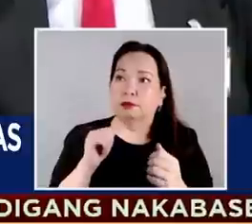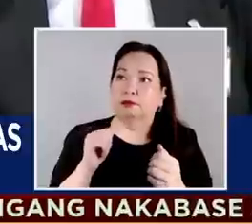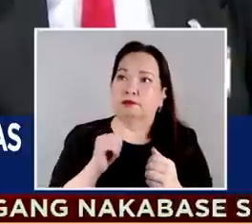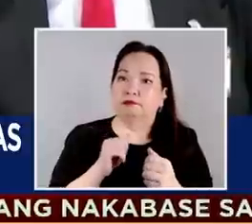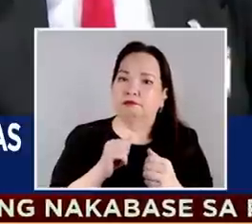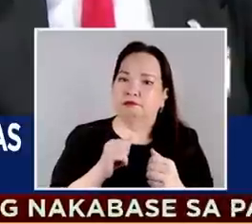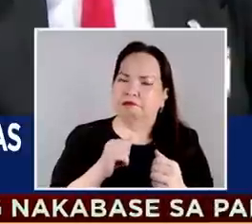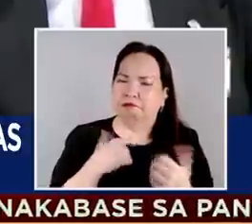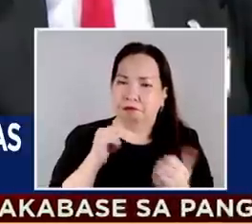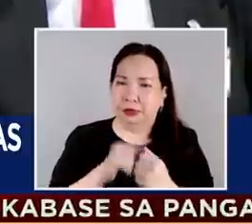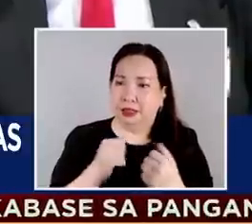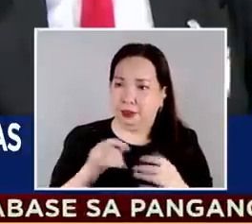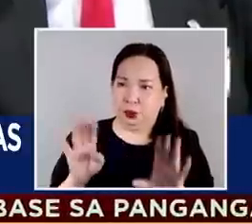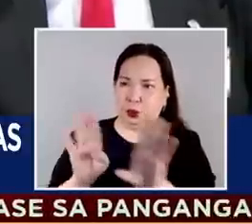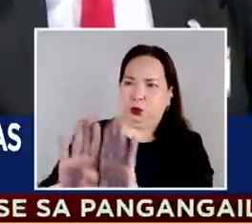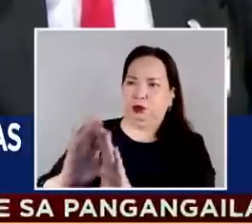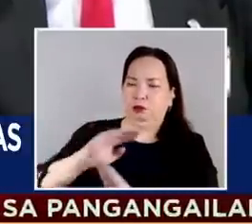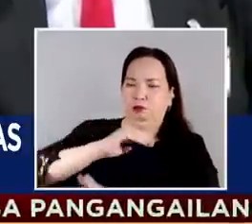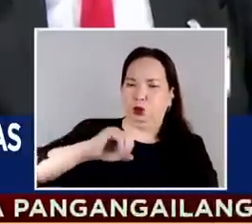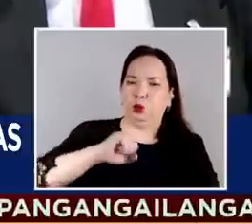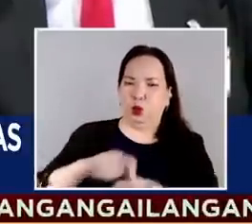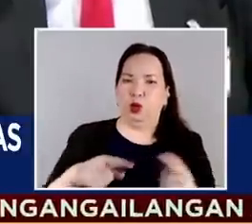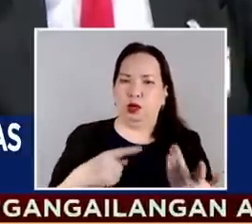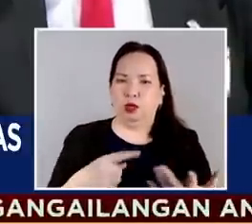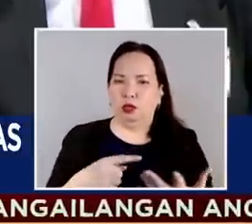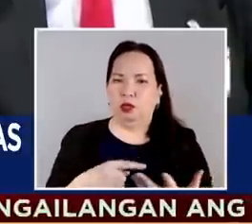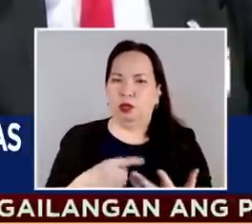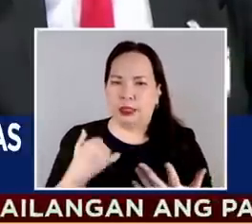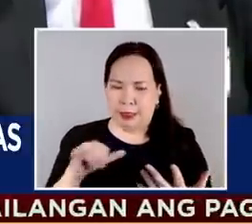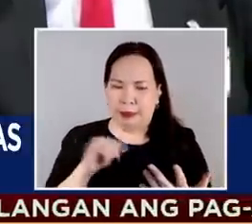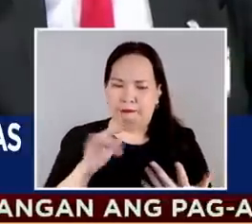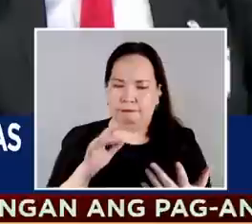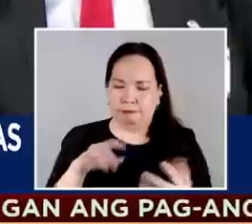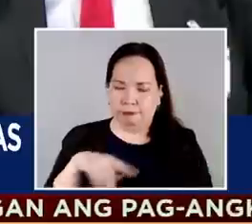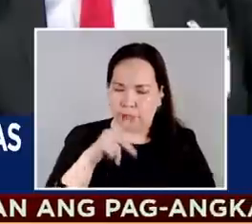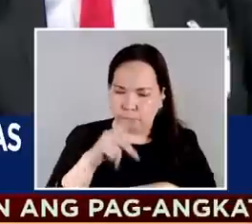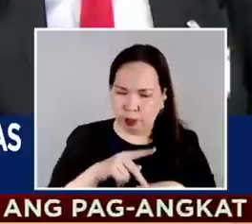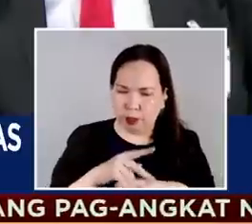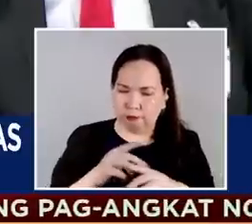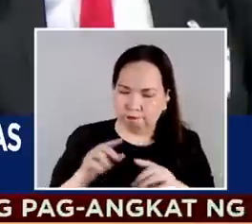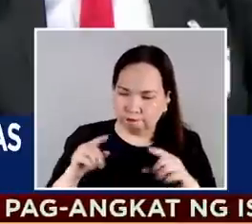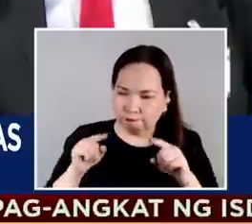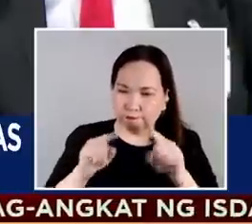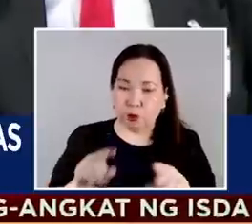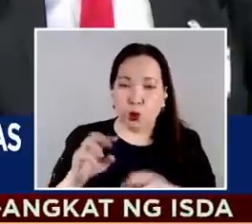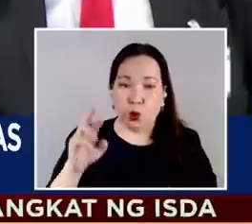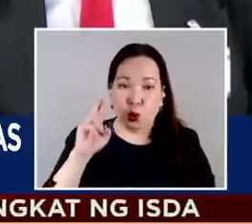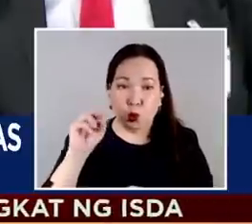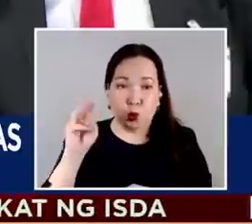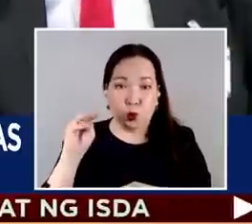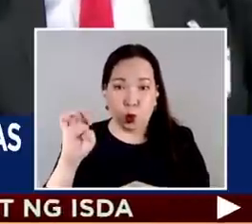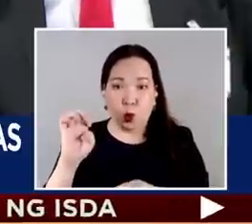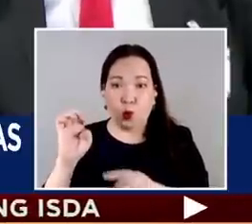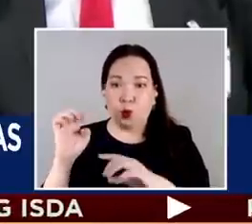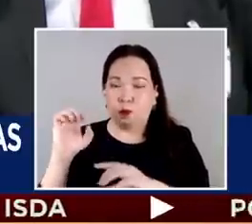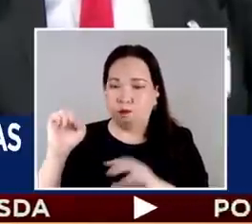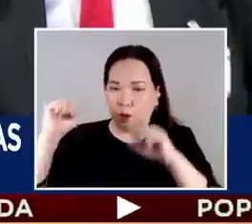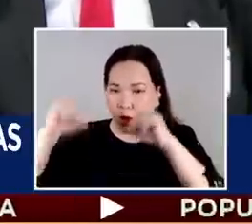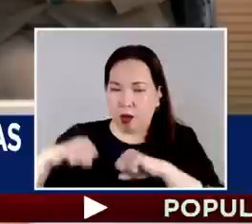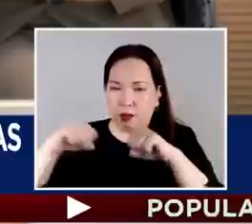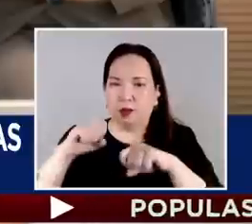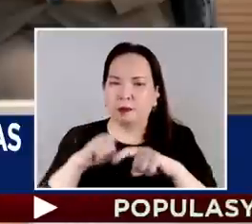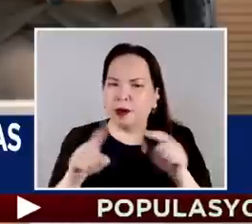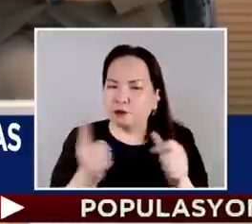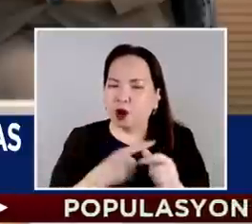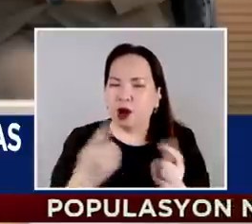position as a country vis-a-vis the Rome Statute. Of course, this will be done in consultation with all sectors of our